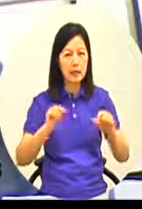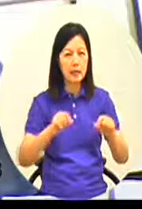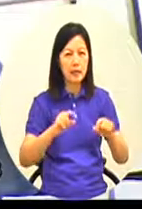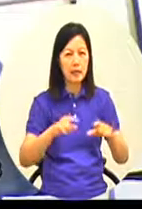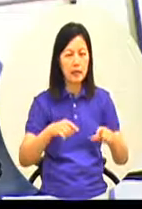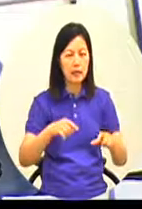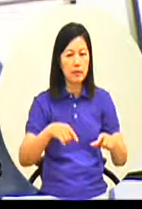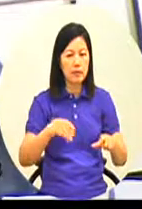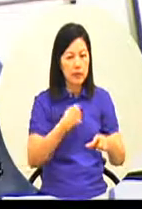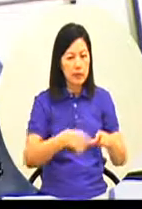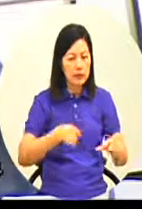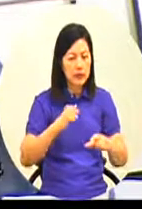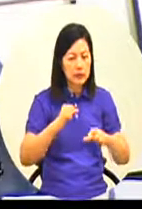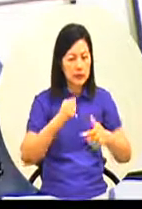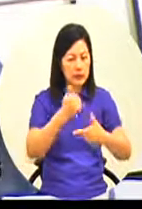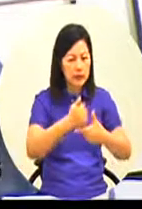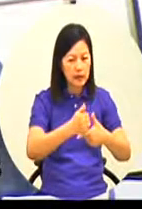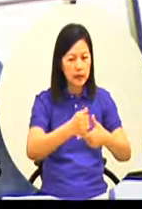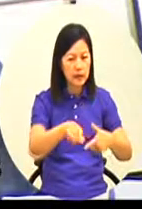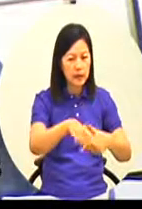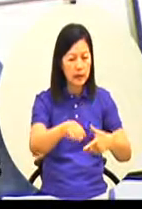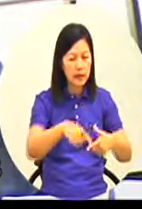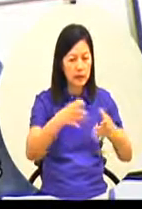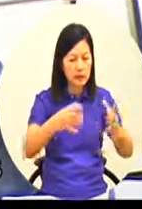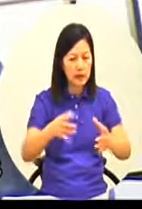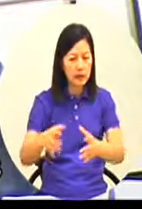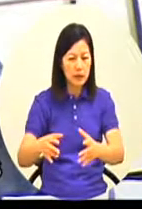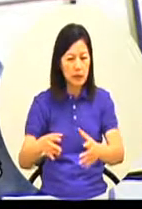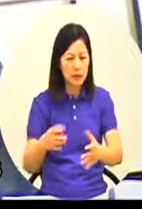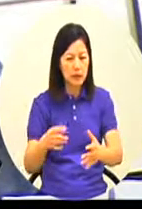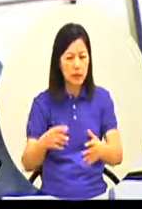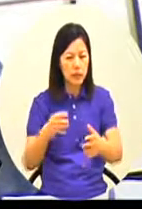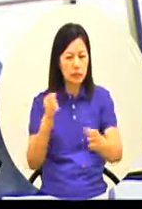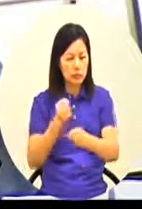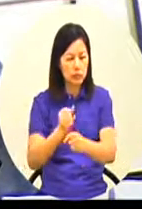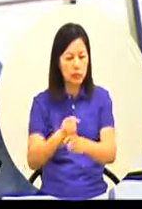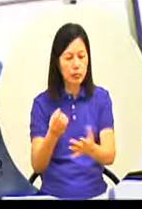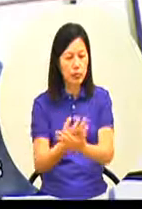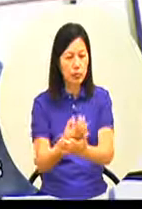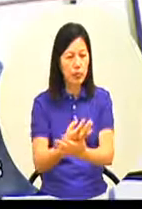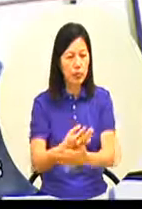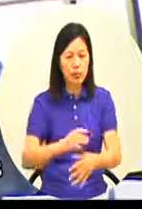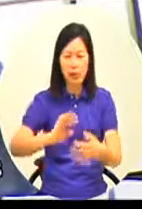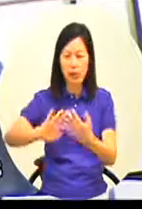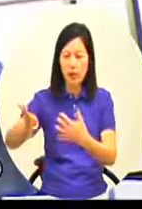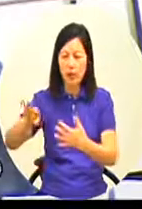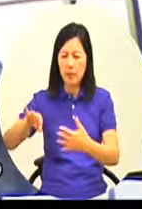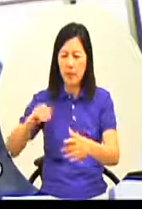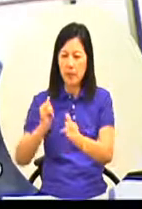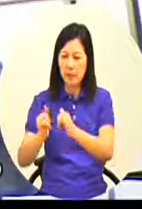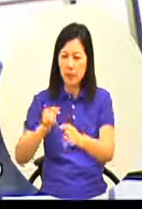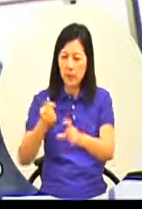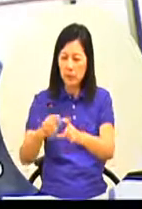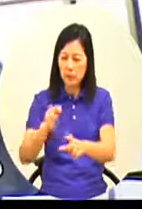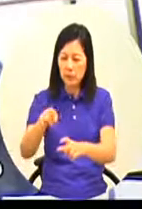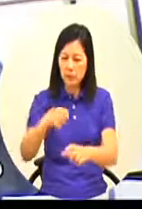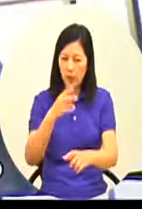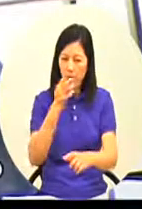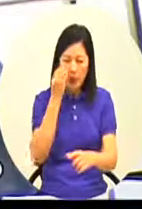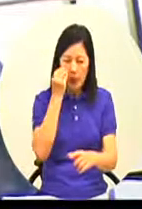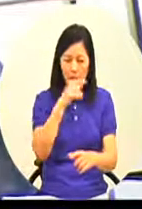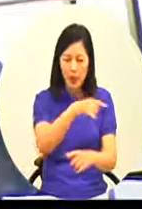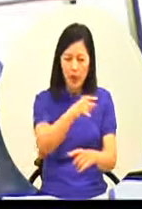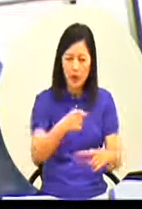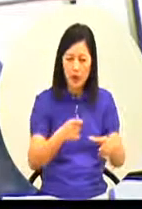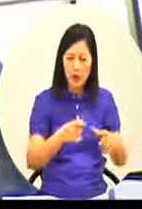了不够啊，因为我们在高雄市区，在别的区里面呢，看到大大小小的公园里呢都有这个体健设